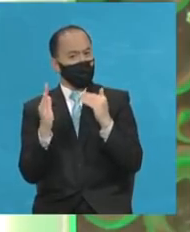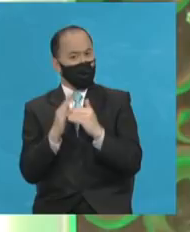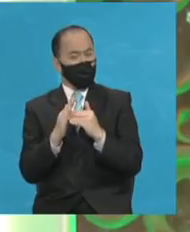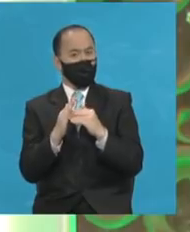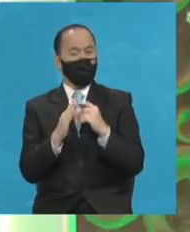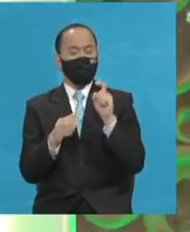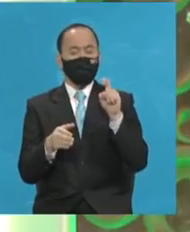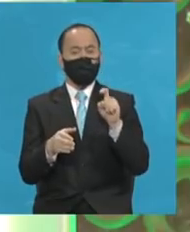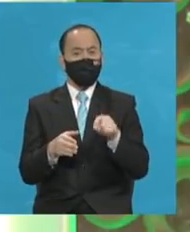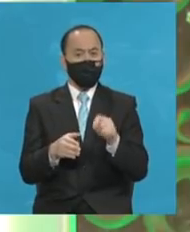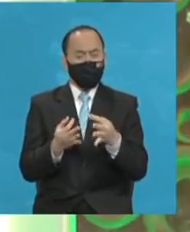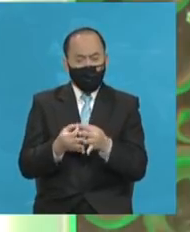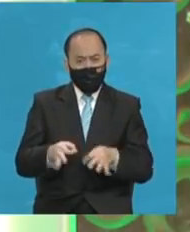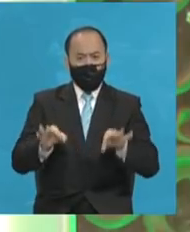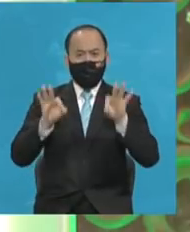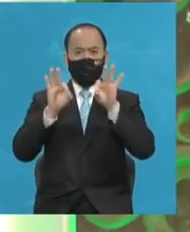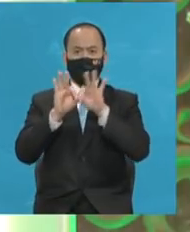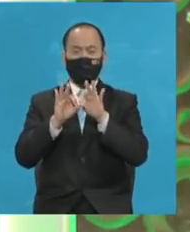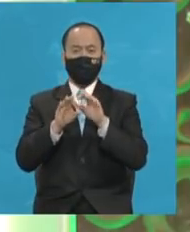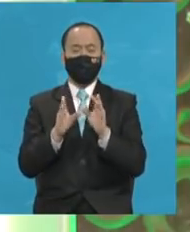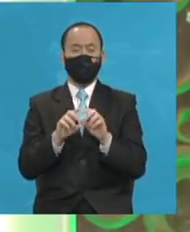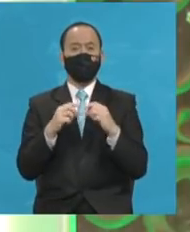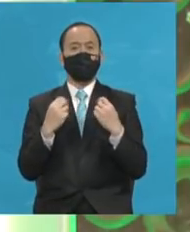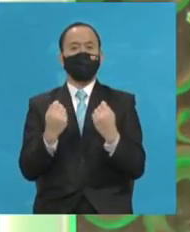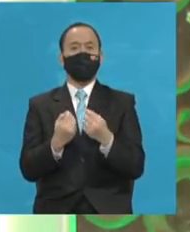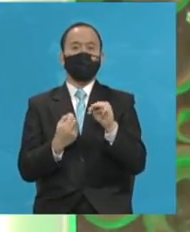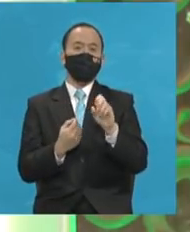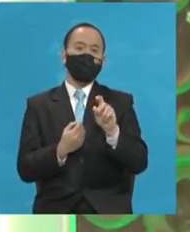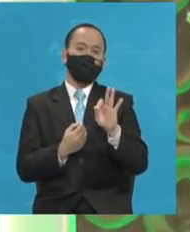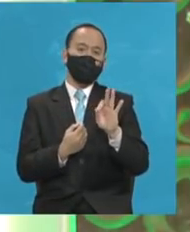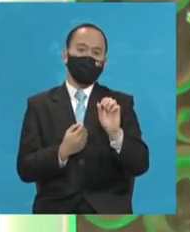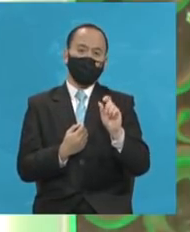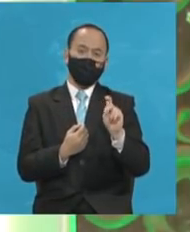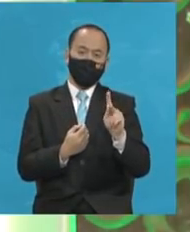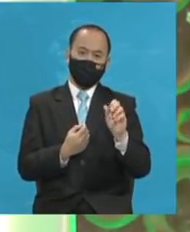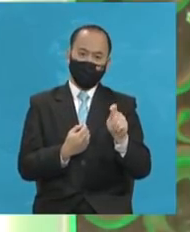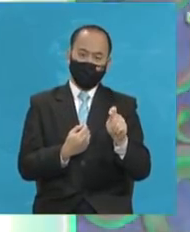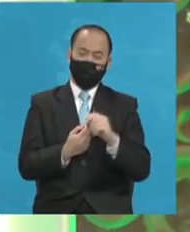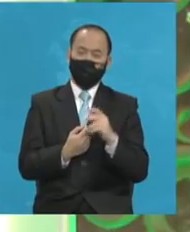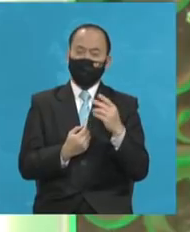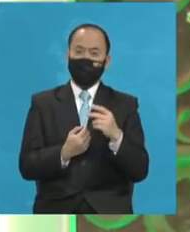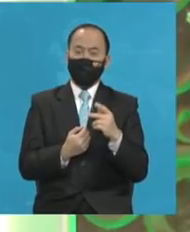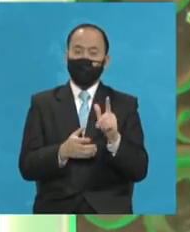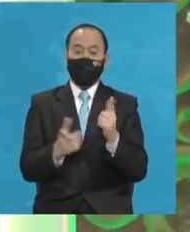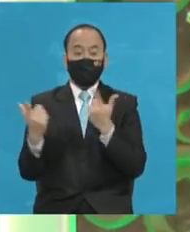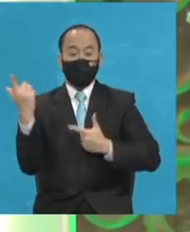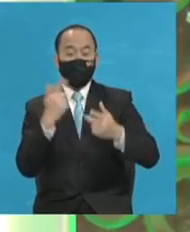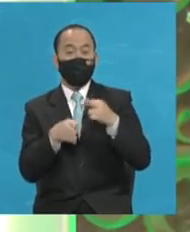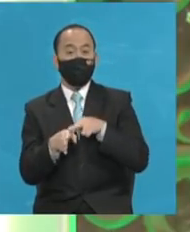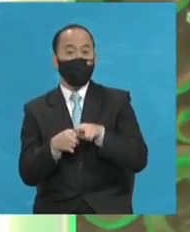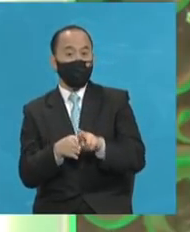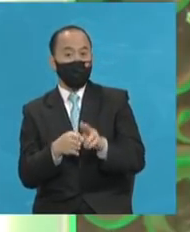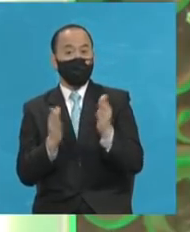titik penting bagi mencapai kemufakatan kudu buah negara pakai yakin dengan lawatan rasmini